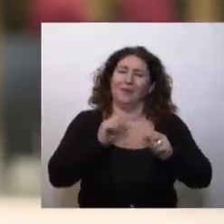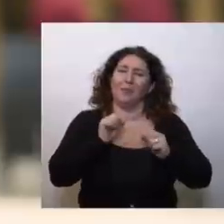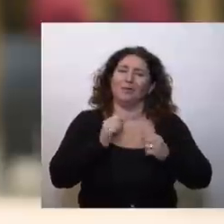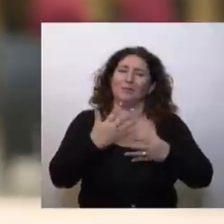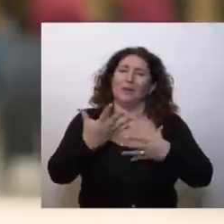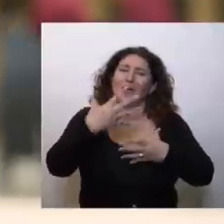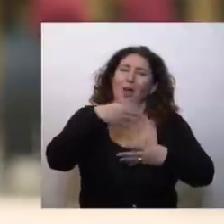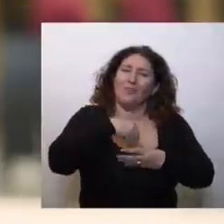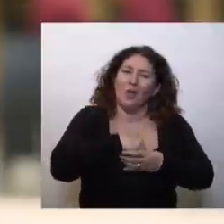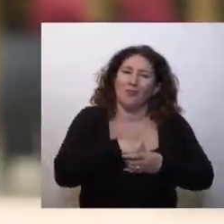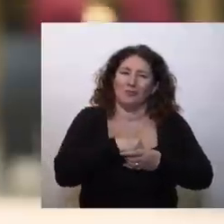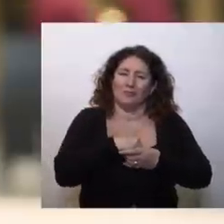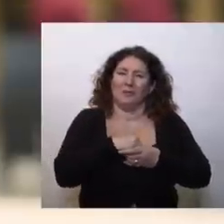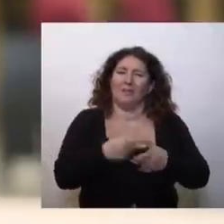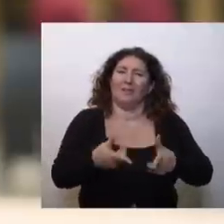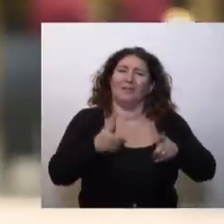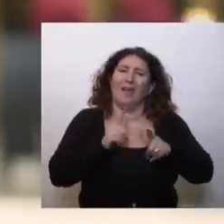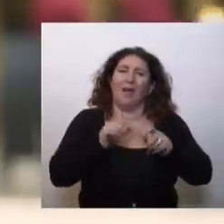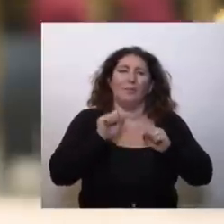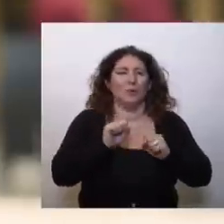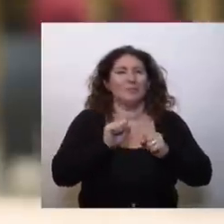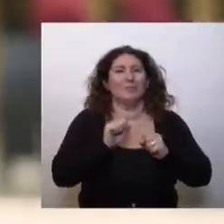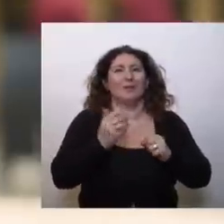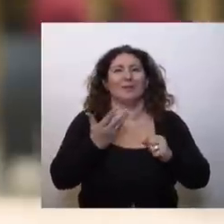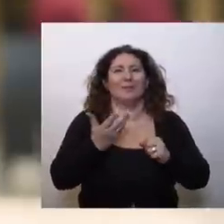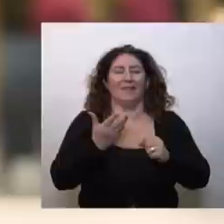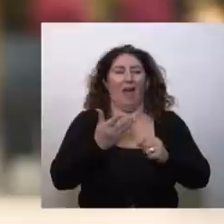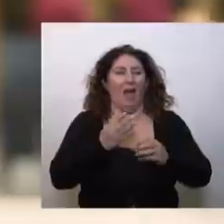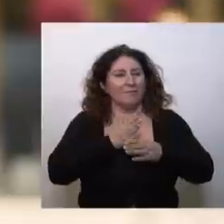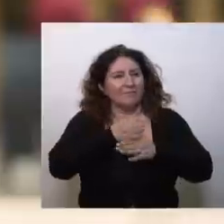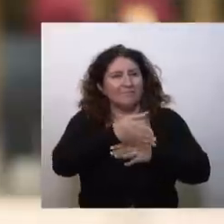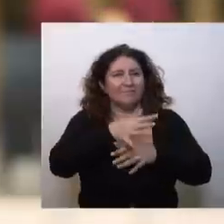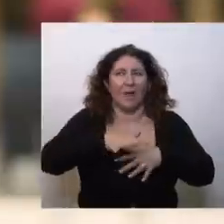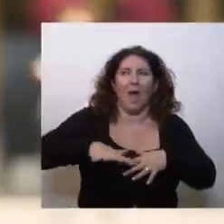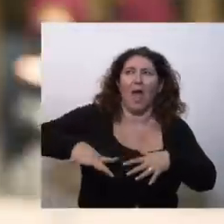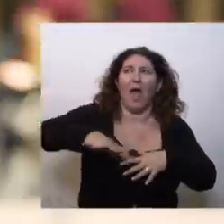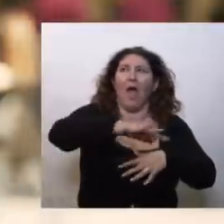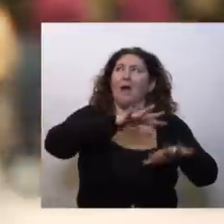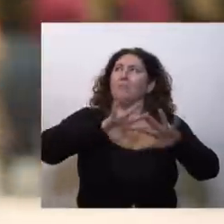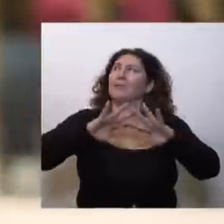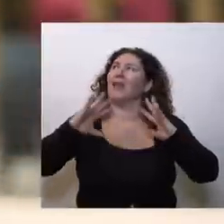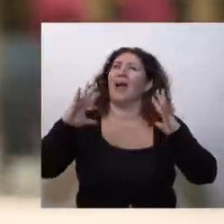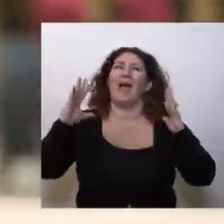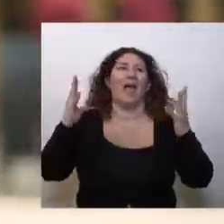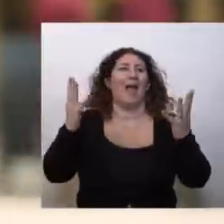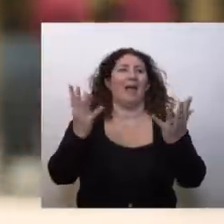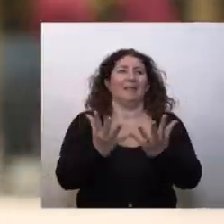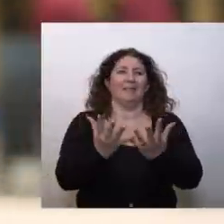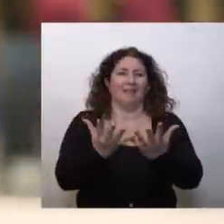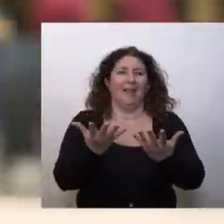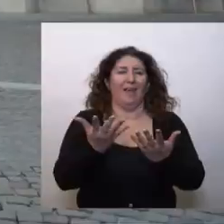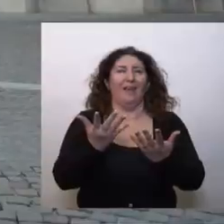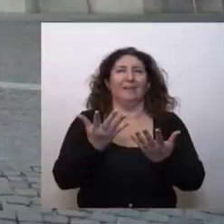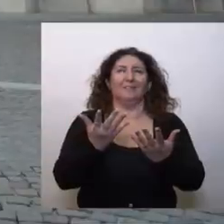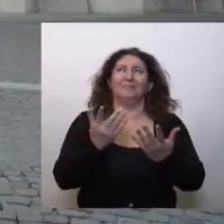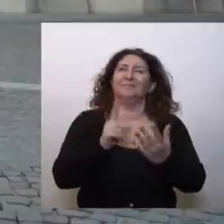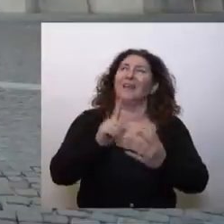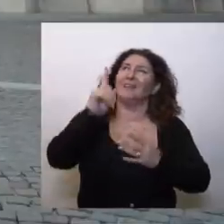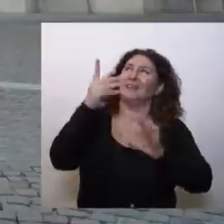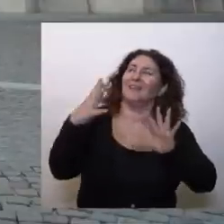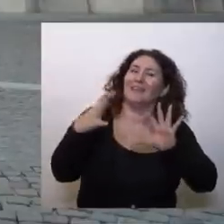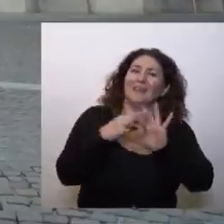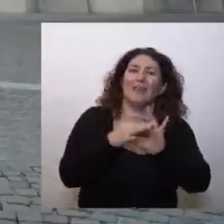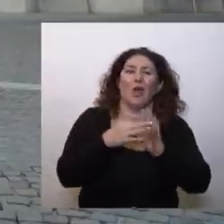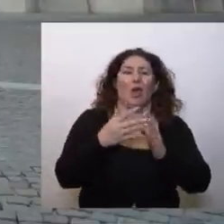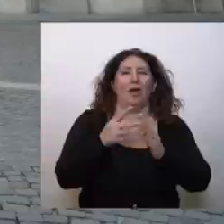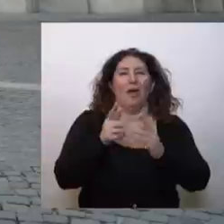fa entrare in un ambiente, in un ambito che è orientato a una relazione, orientato a Dio, e quindi